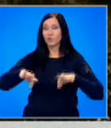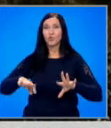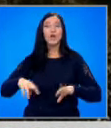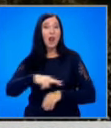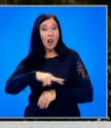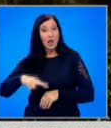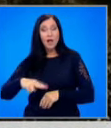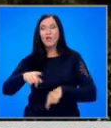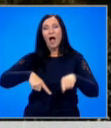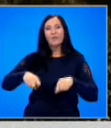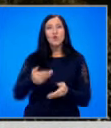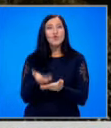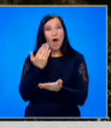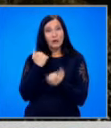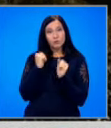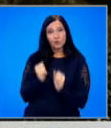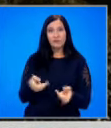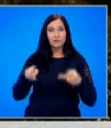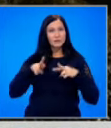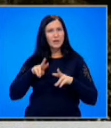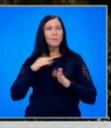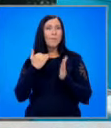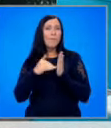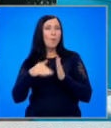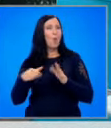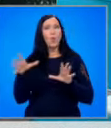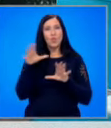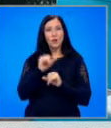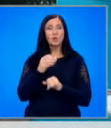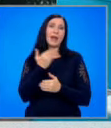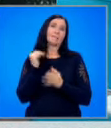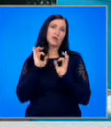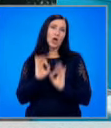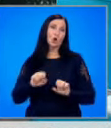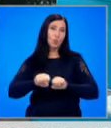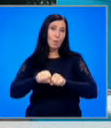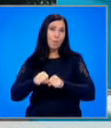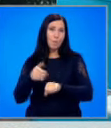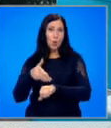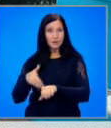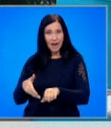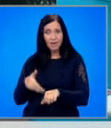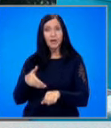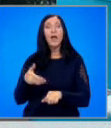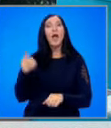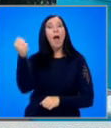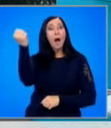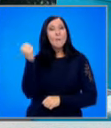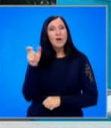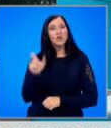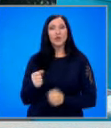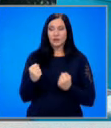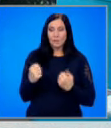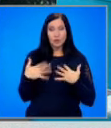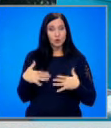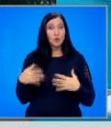движението най-рано се очаква да бъде възстановено около полунощ. Няма сериозно пострадали. Машинистът е в стабилно